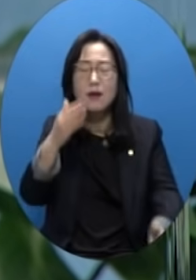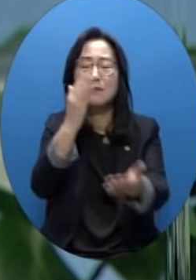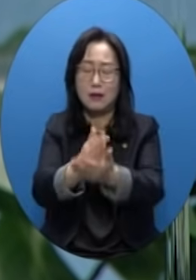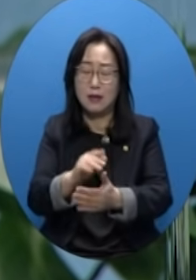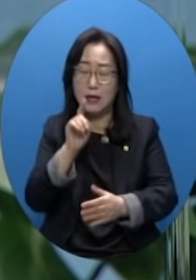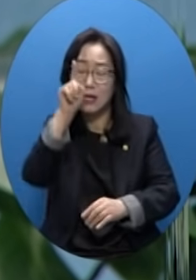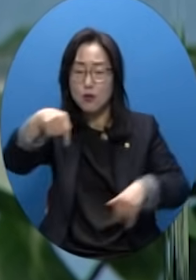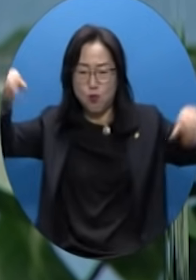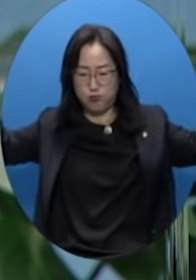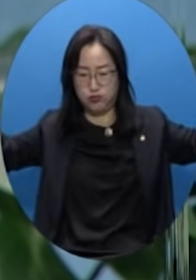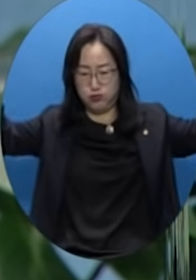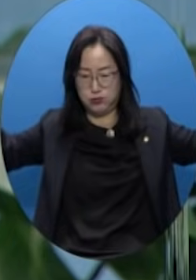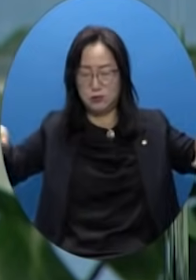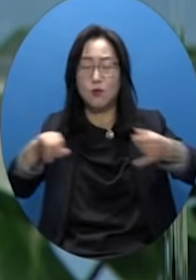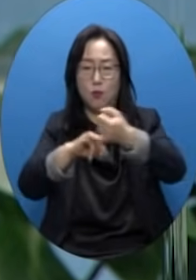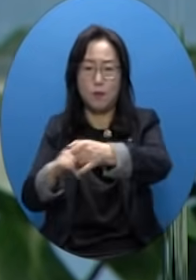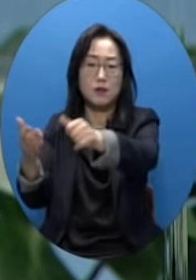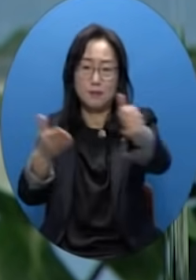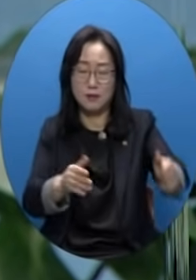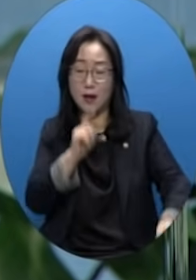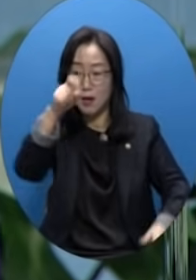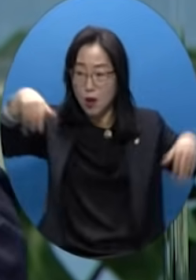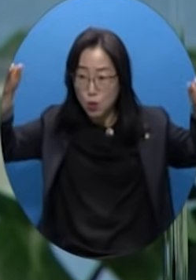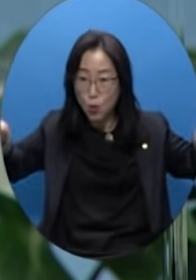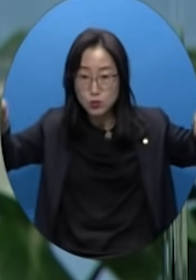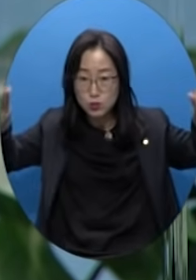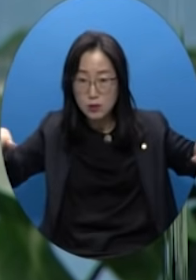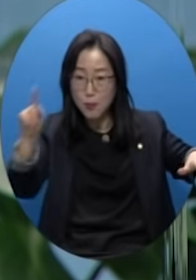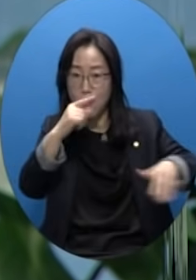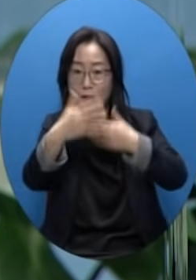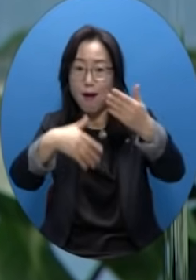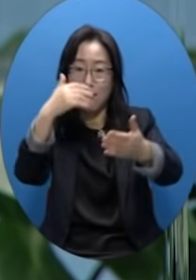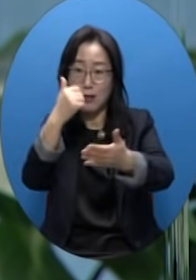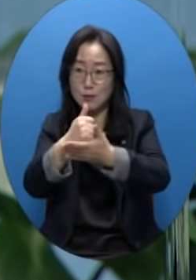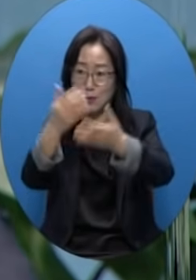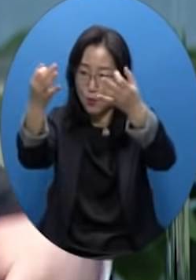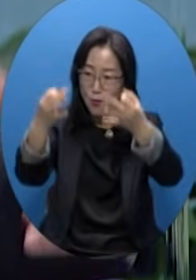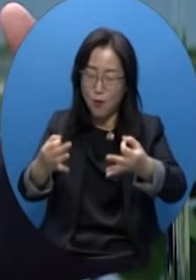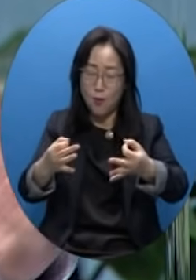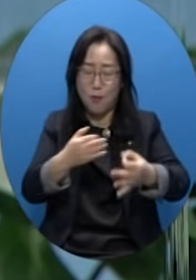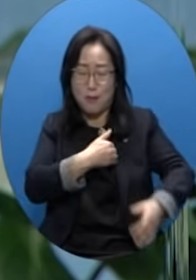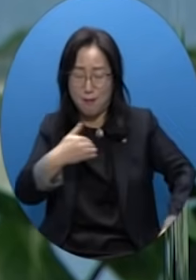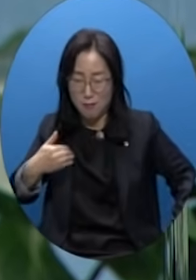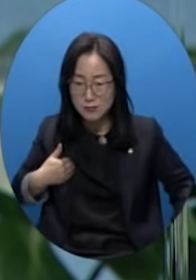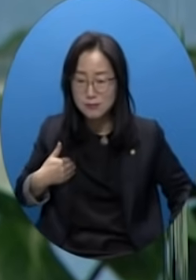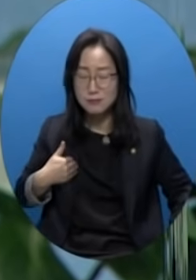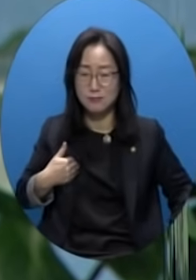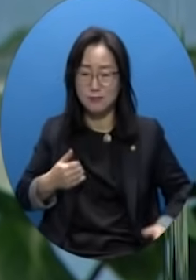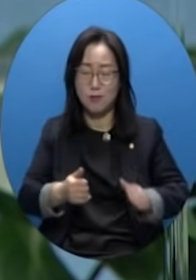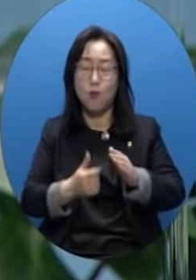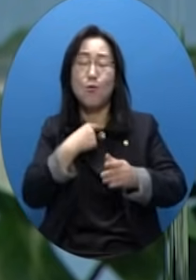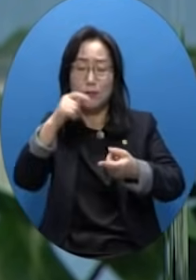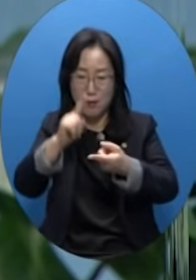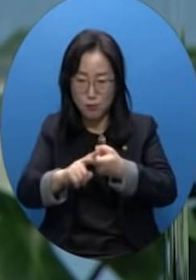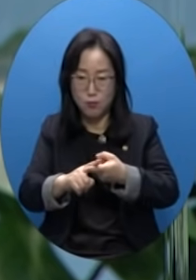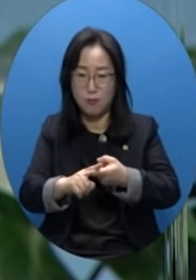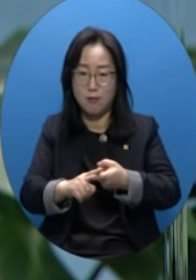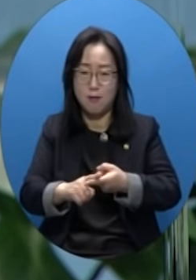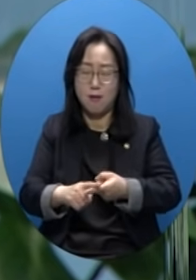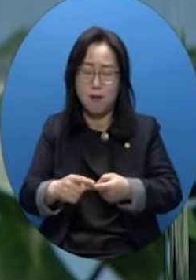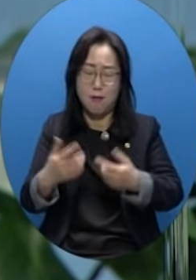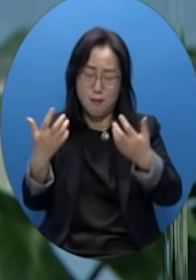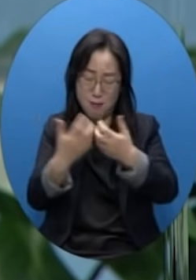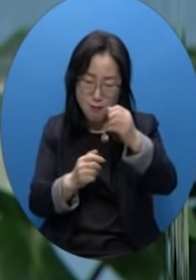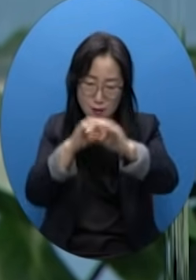바랍니다 독재가 되면 하나님께서 우리의 손을 만족해 주시고 넘치는 은혜로 충만하게 부어